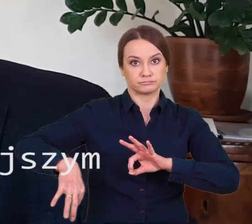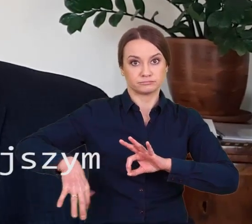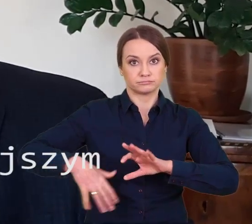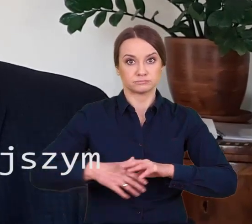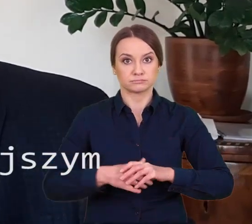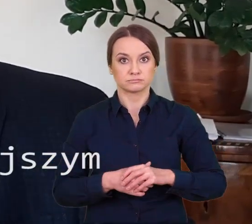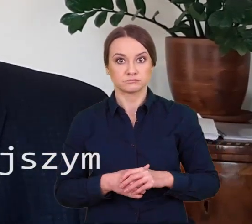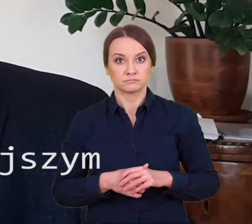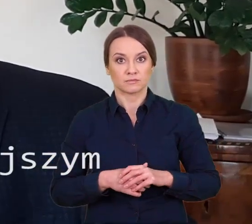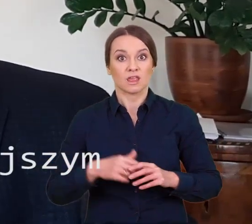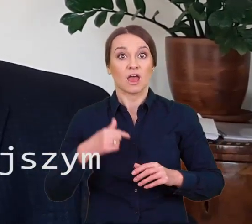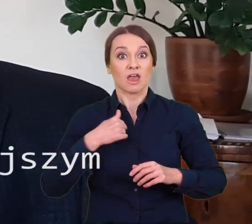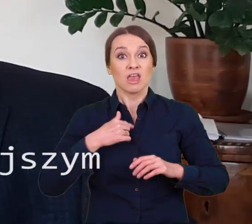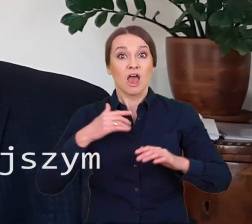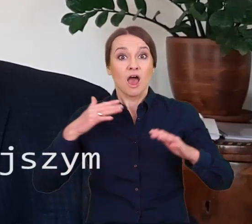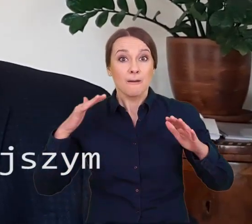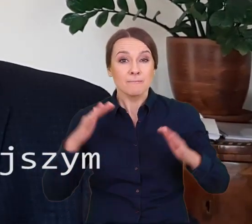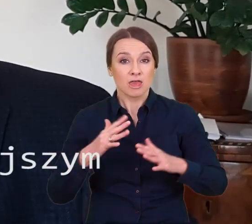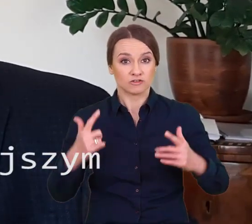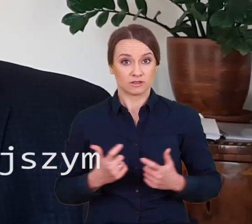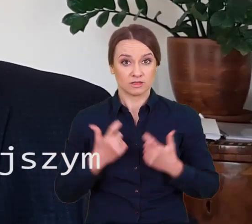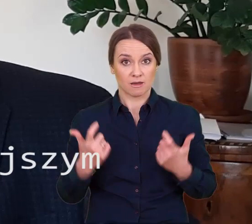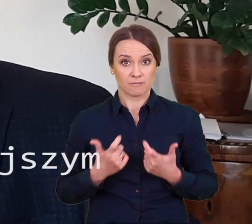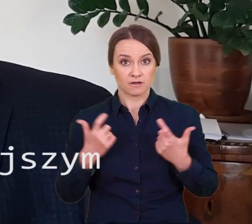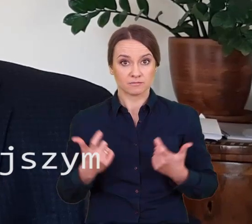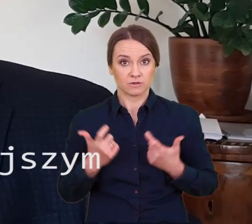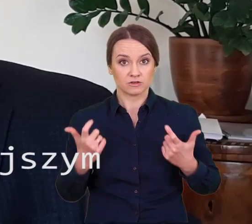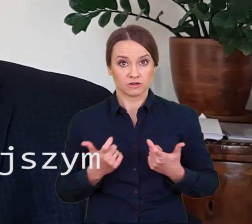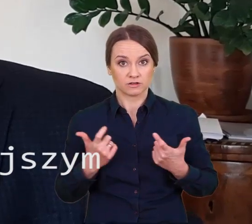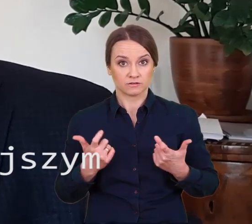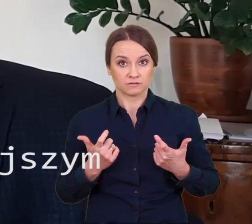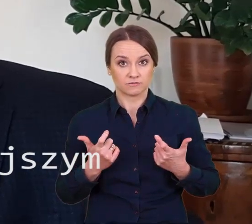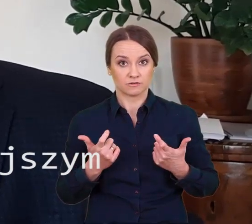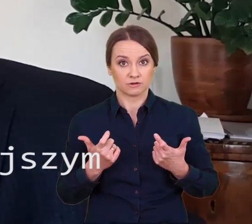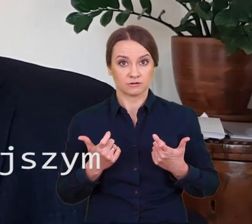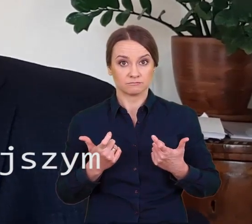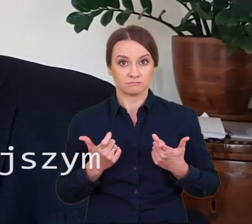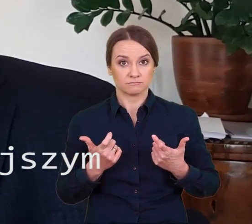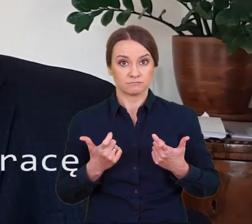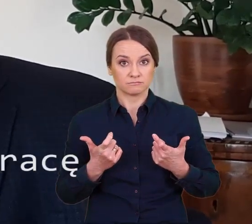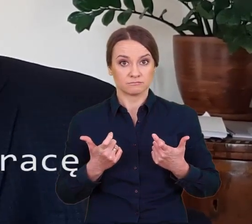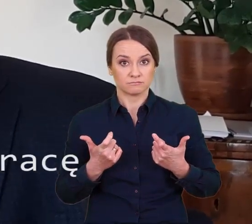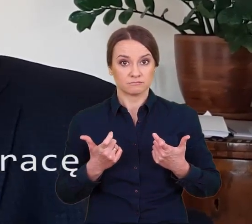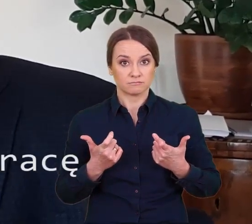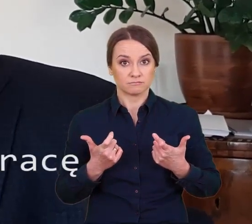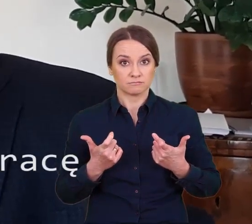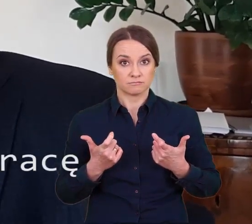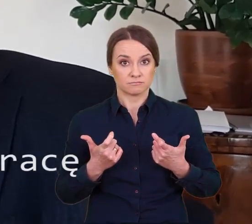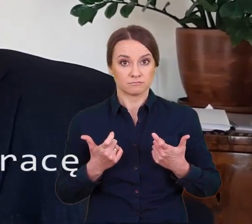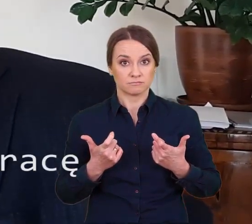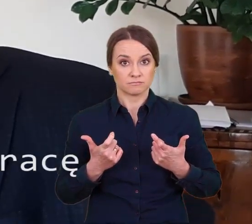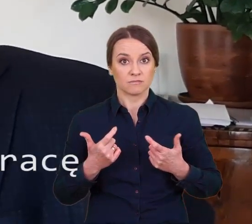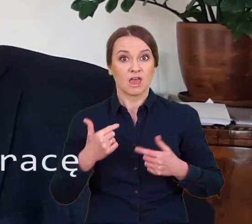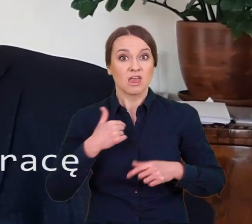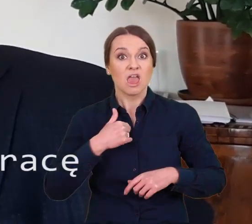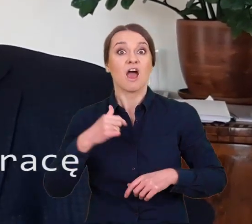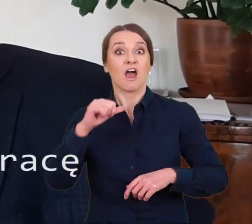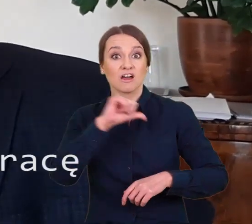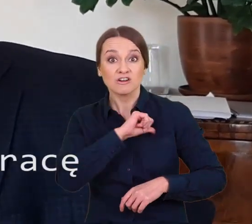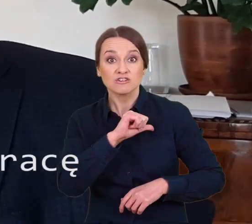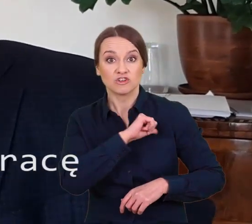więc ja podobno z mniejszym niebezpieczeństwem gdyż bo sam się